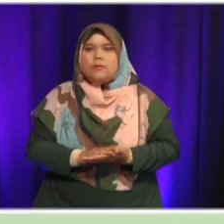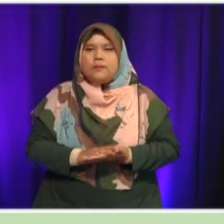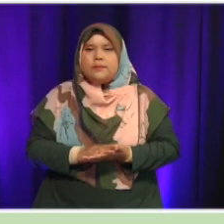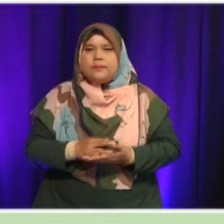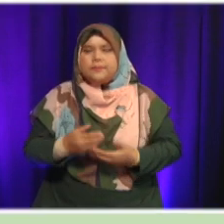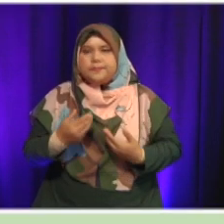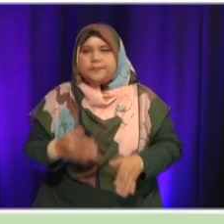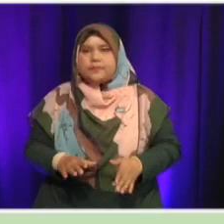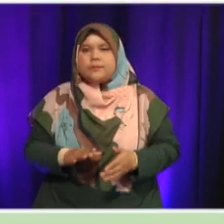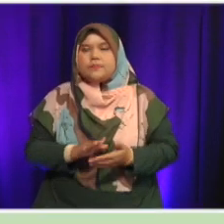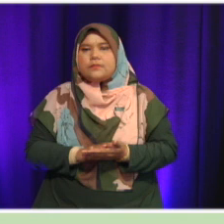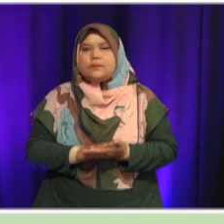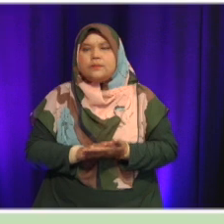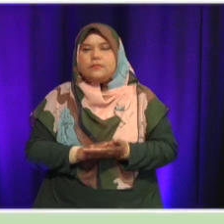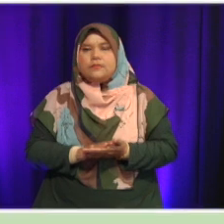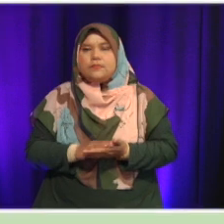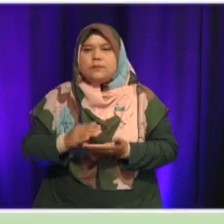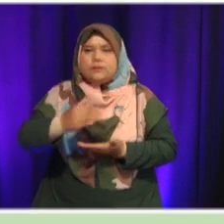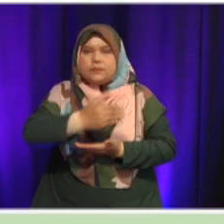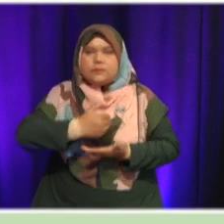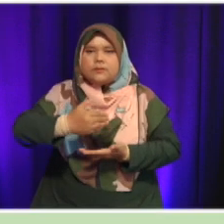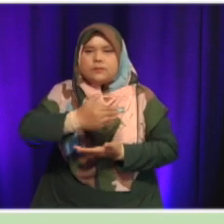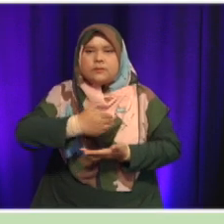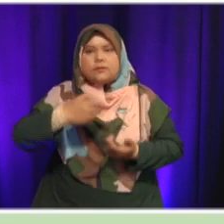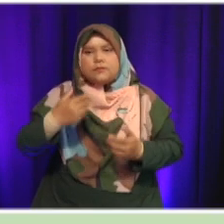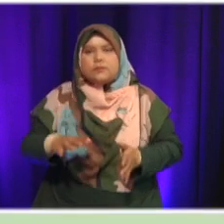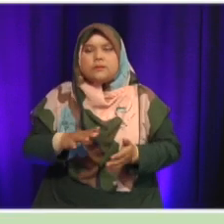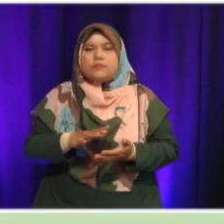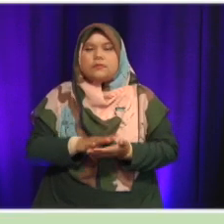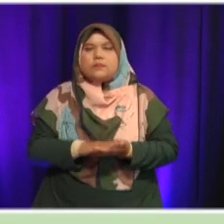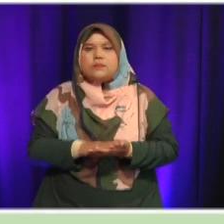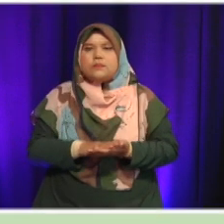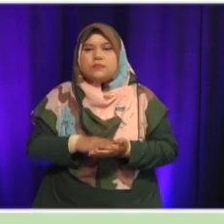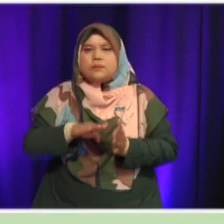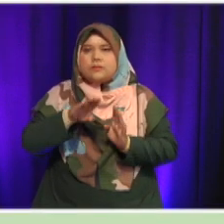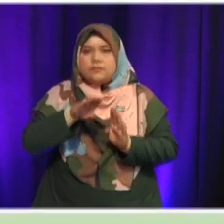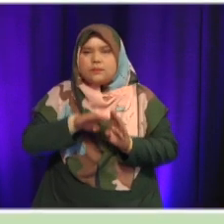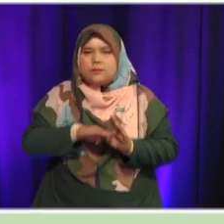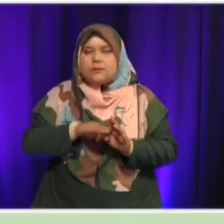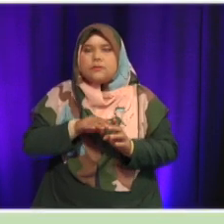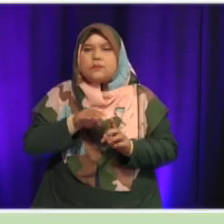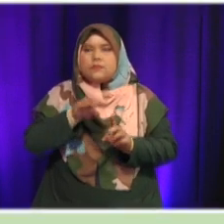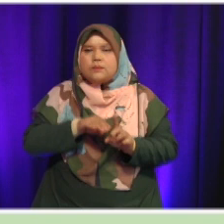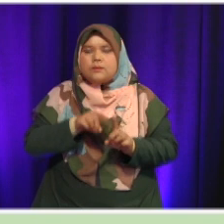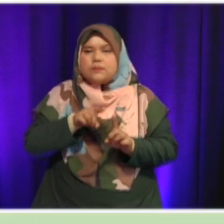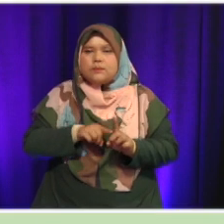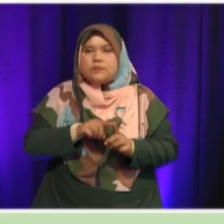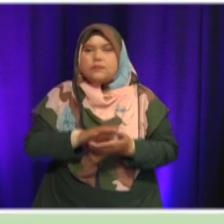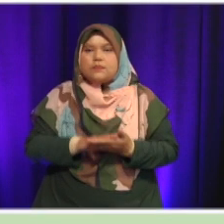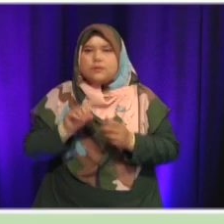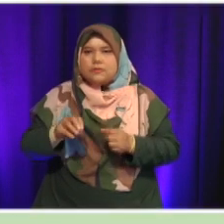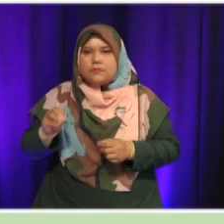bilang membuat proses kau dan timbun Oke proses menurunkan suhu murid-murid bolehlah